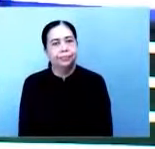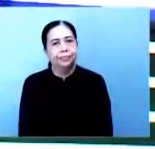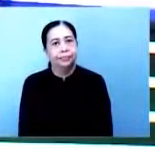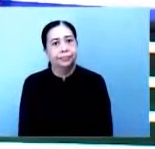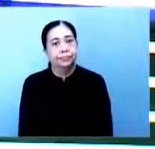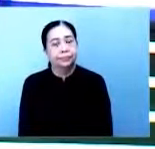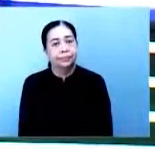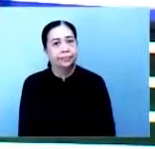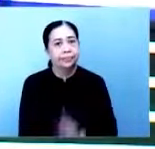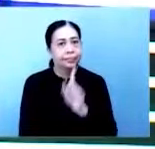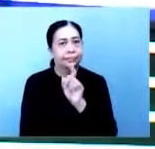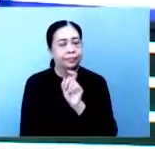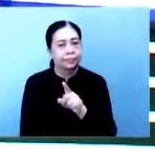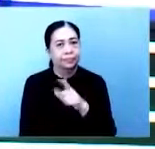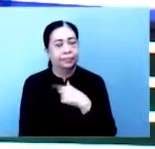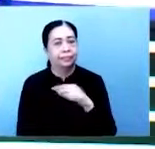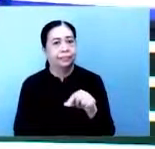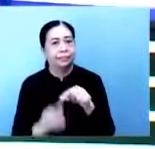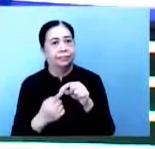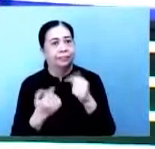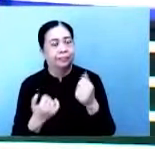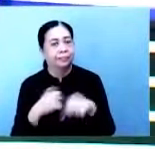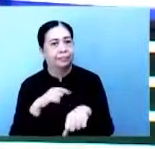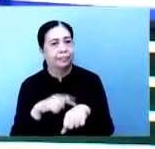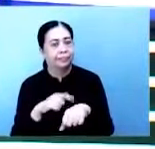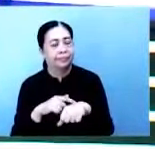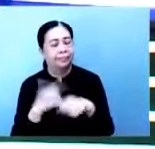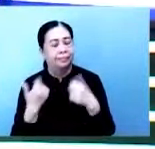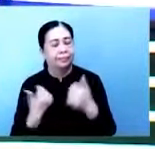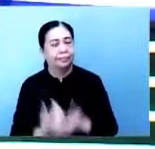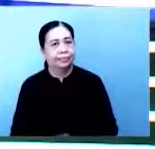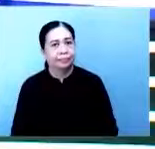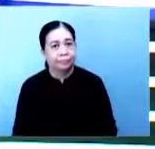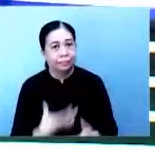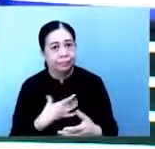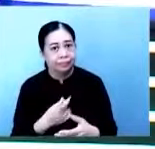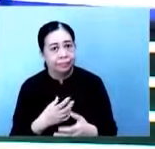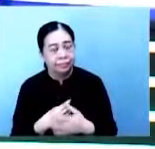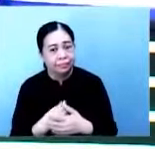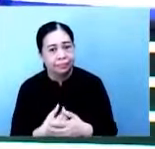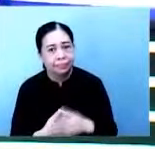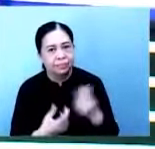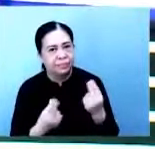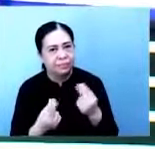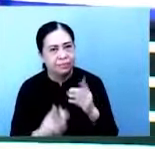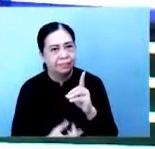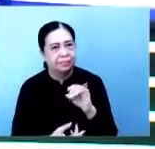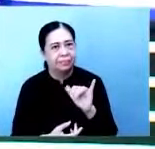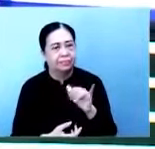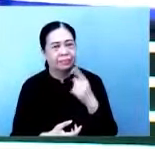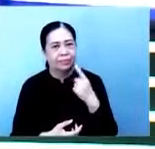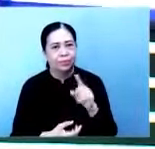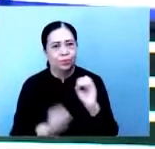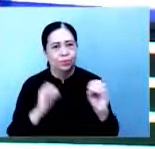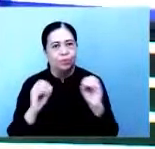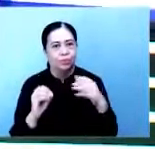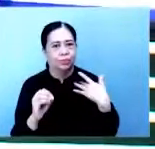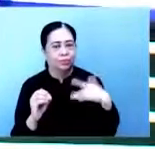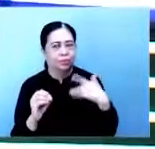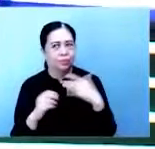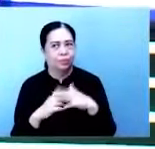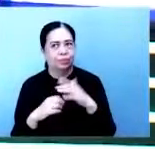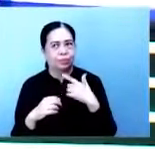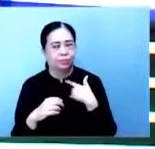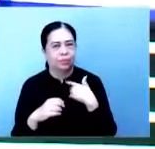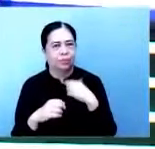Sir, may tanong ulit ako sa inyo. Lalo na ngayong panahon ng tag-init, ha? Mahilig ba kayong mag-DIY? Ano yung mga ginagawa niyong pampalamig na kanya-kanya discarte? Ako, snow